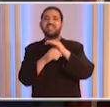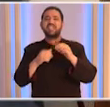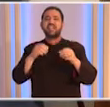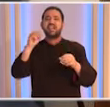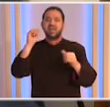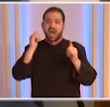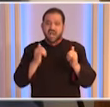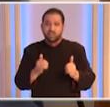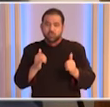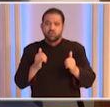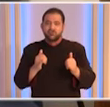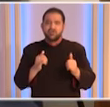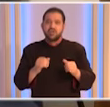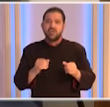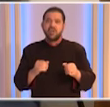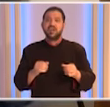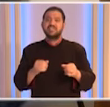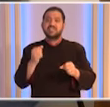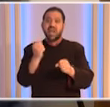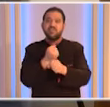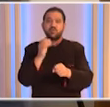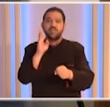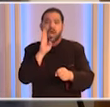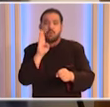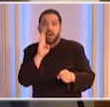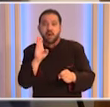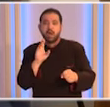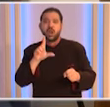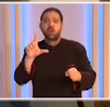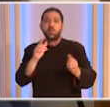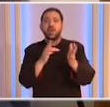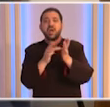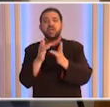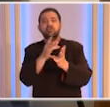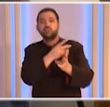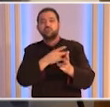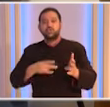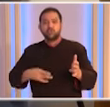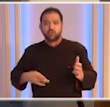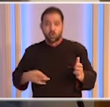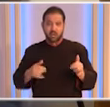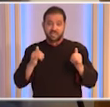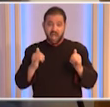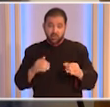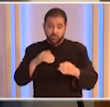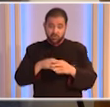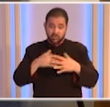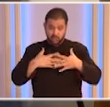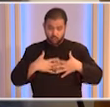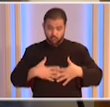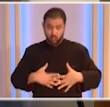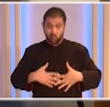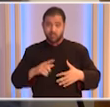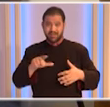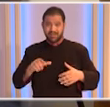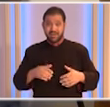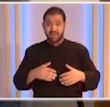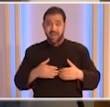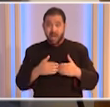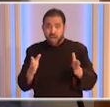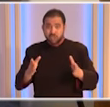cuvântul tău, iată roaba Domnului, fie mie după cuvântul tău, din clipa aceea a devenit mamă. Prin urmare, din clipa aceea, în trupul